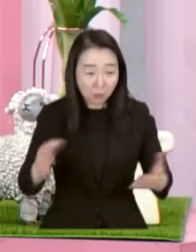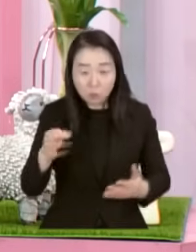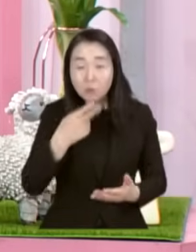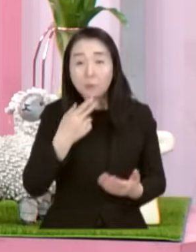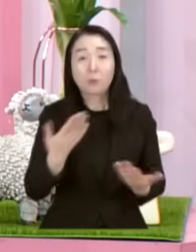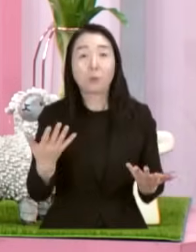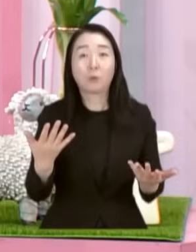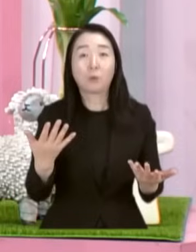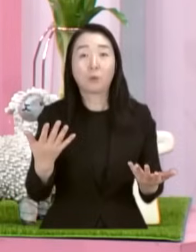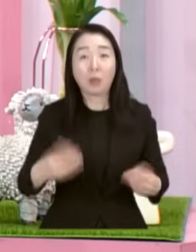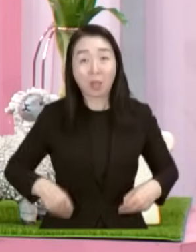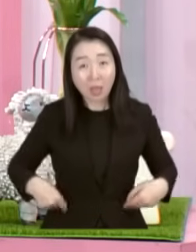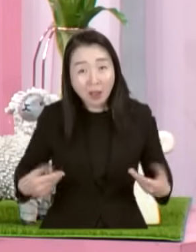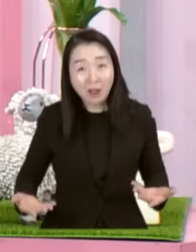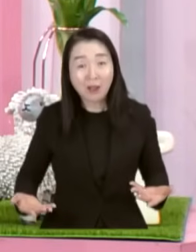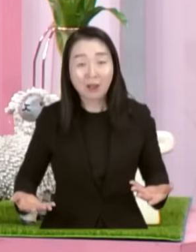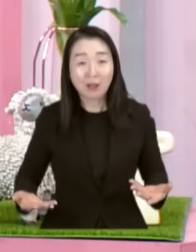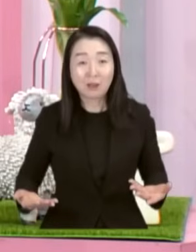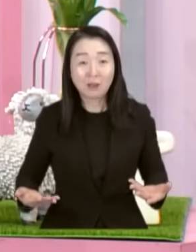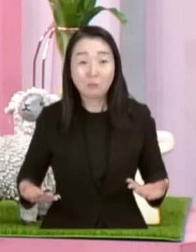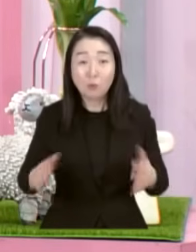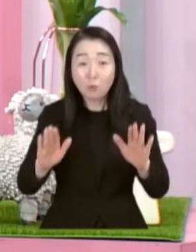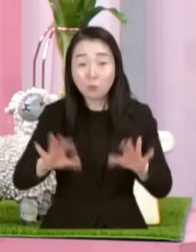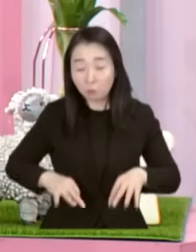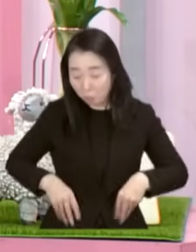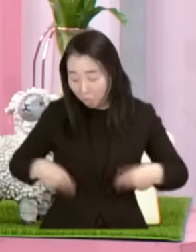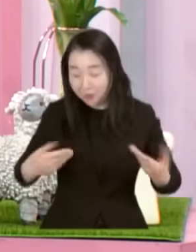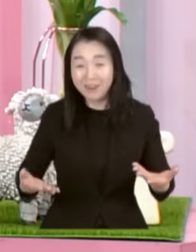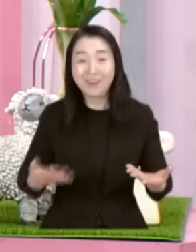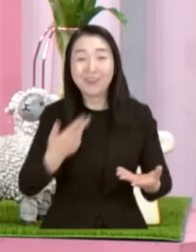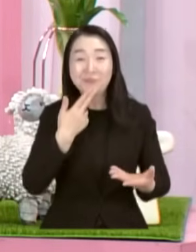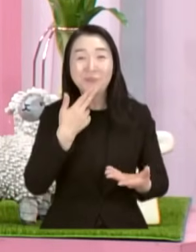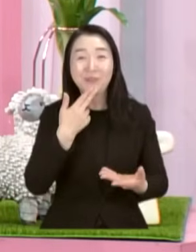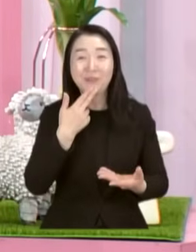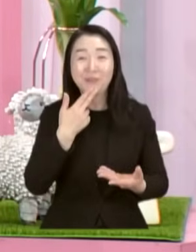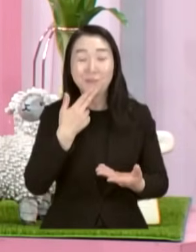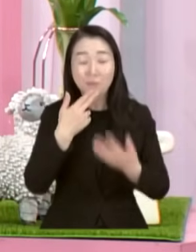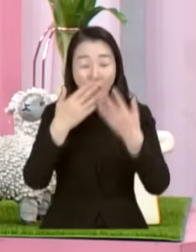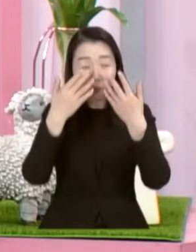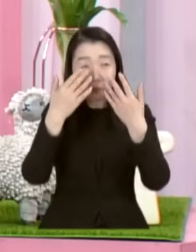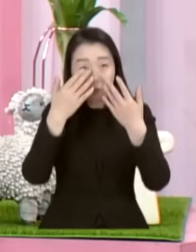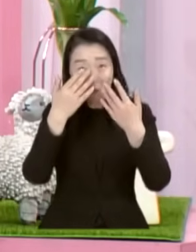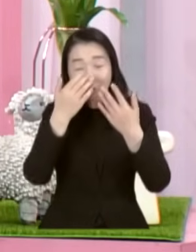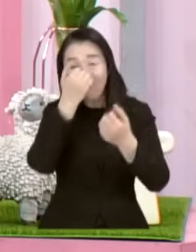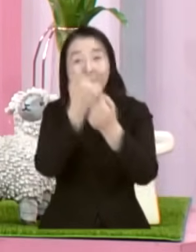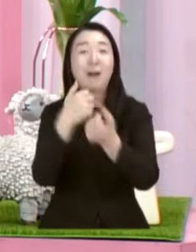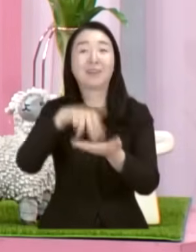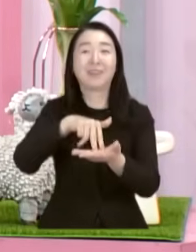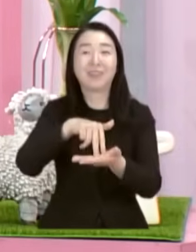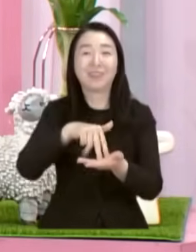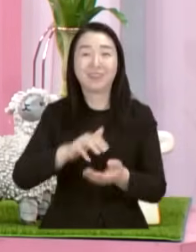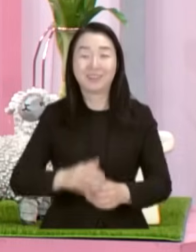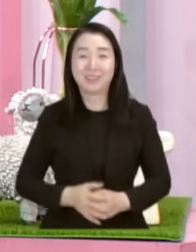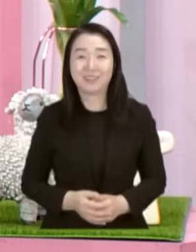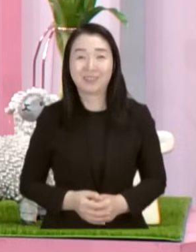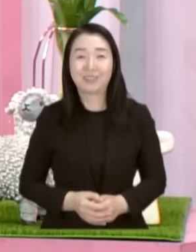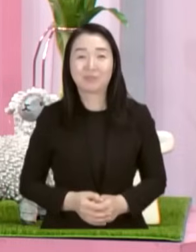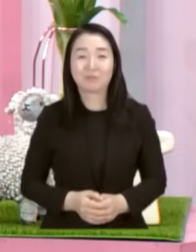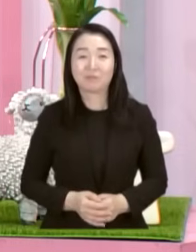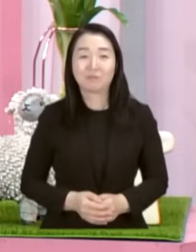만져보니까 한 푼도 없어. 아마 오늘도 저 한 푼도 없어요. 무임승차 하셨네요. 무임승차 하죠. 그래서